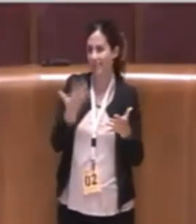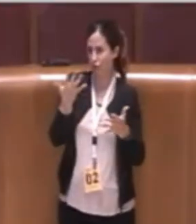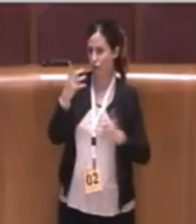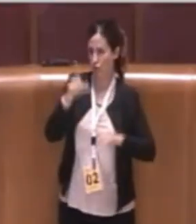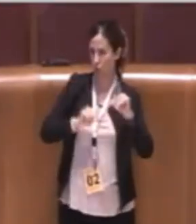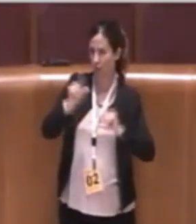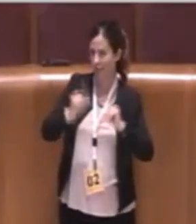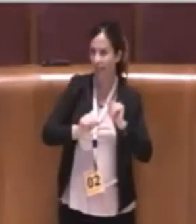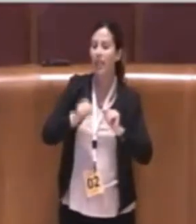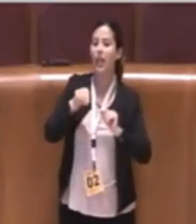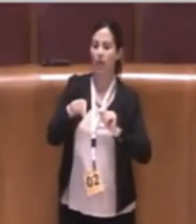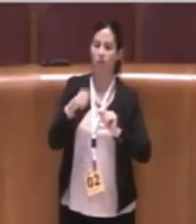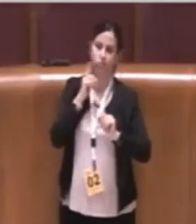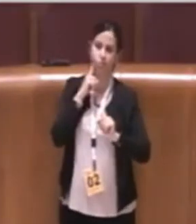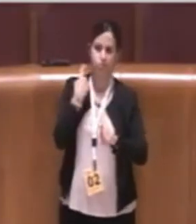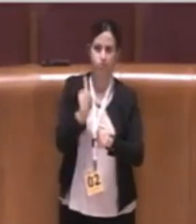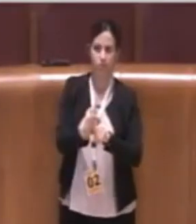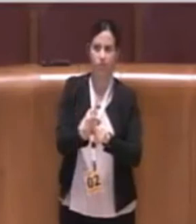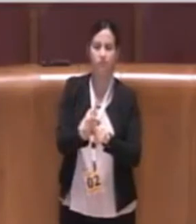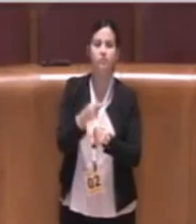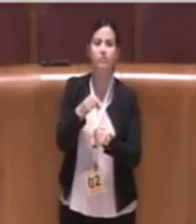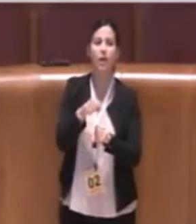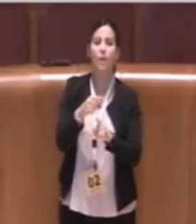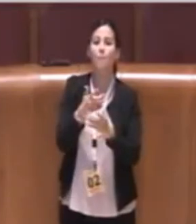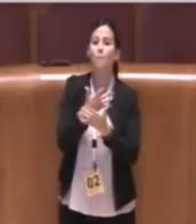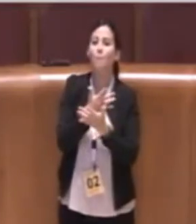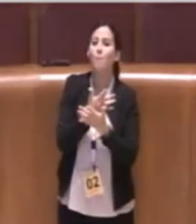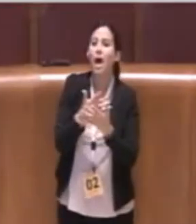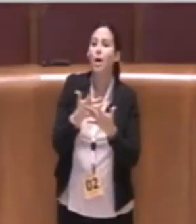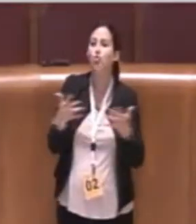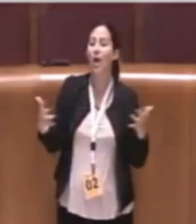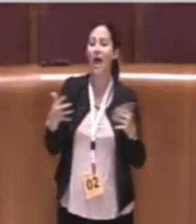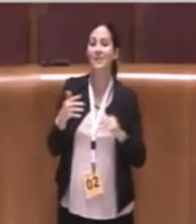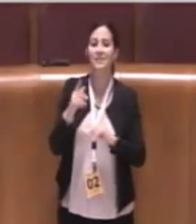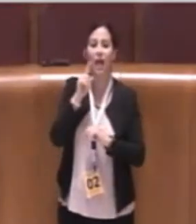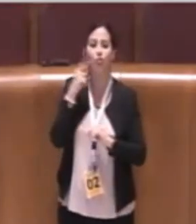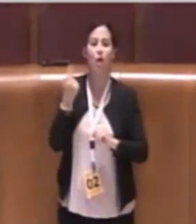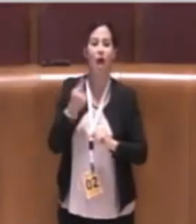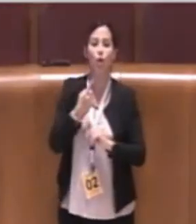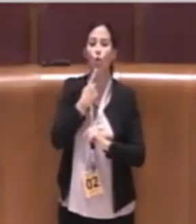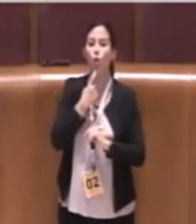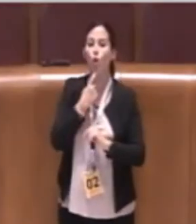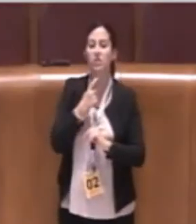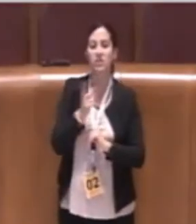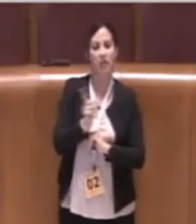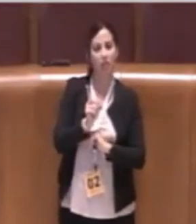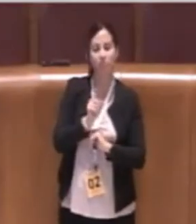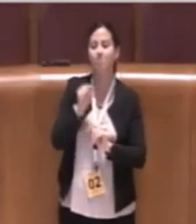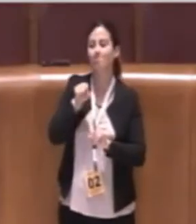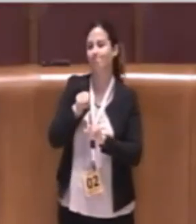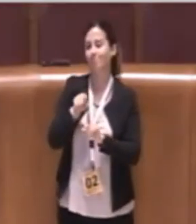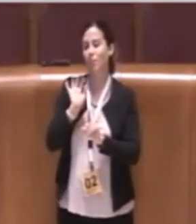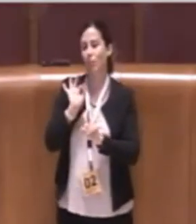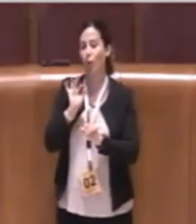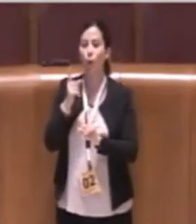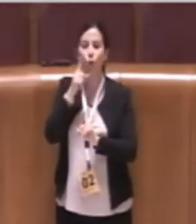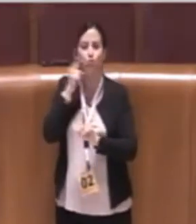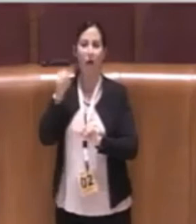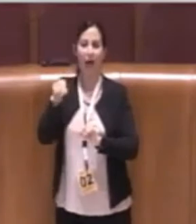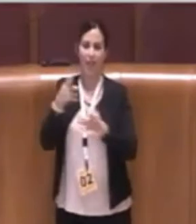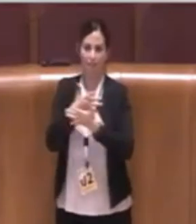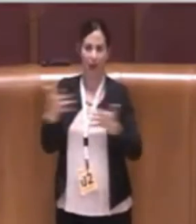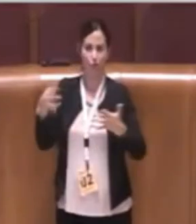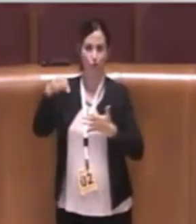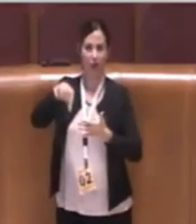rimarrà tale, non è una maggioranza giallo-rossa, ma è una maggioranza gialla, e quindi i presidenti delle nuove commissioni saranno due